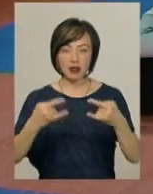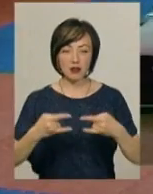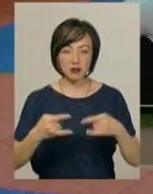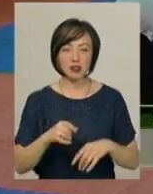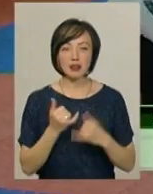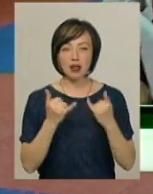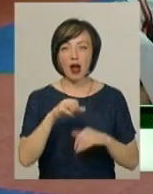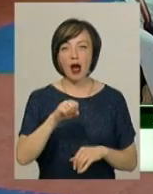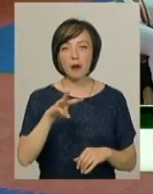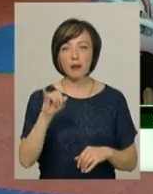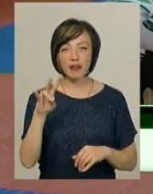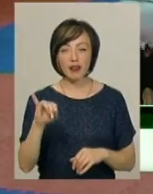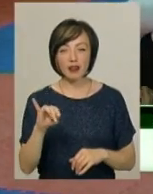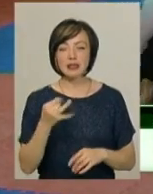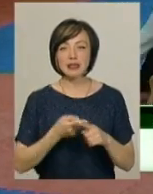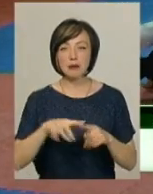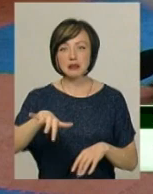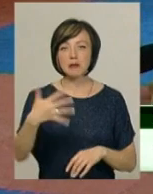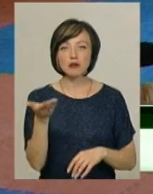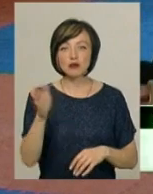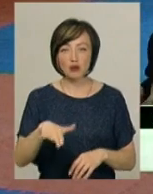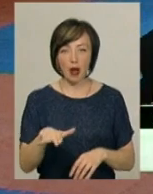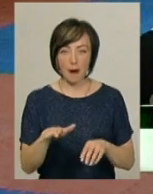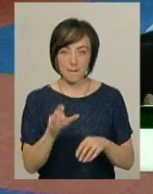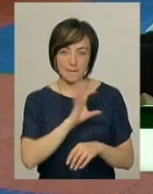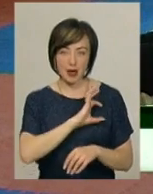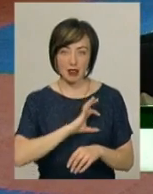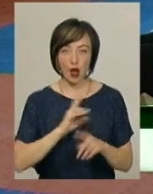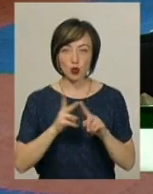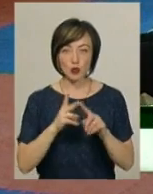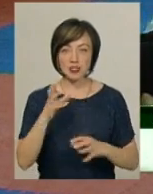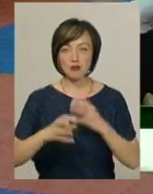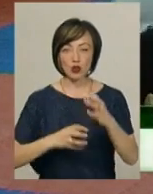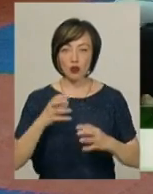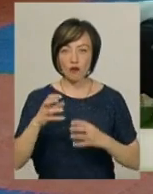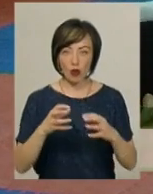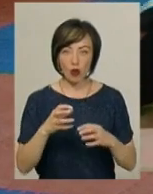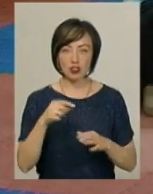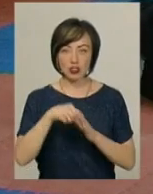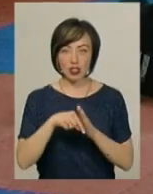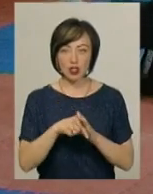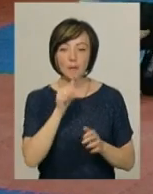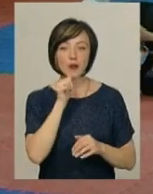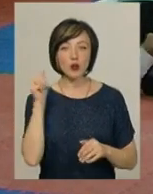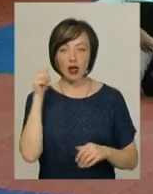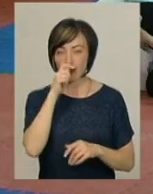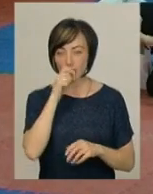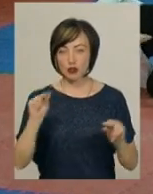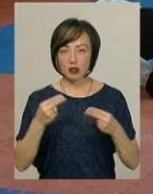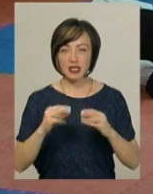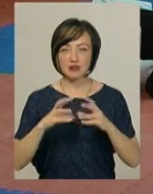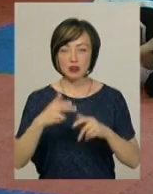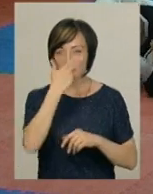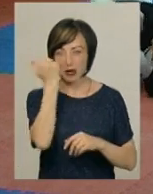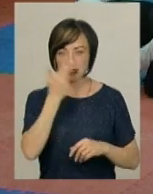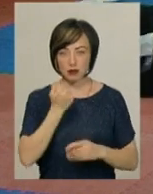це 55-та медаль і 2-га світового зразку. Першу планетарну нагороду спортсменка здобула торік у квітні на чемпіонаті світу з